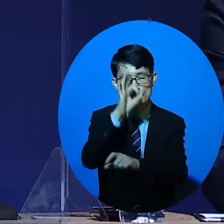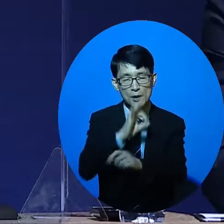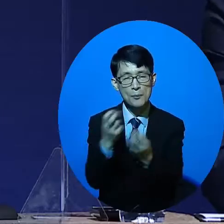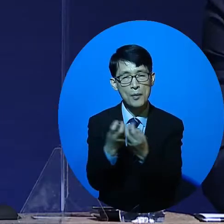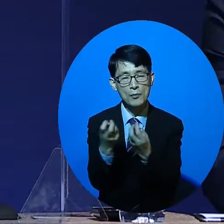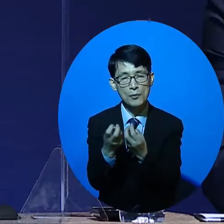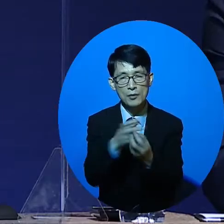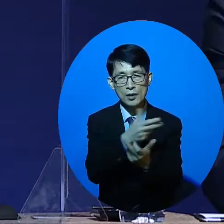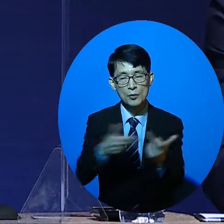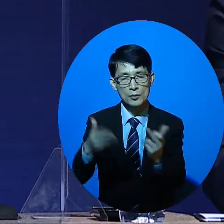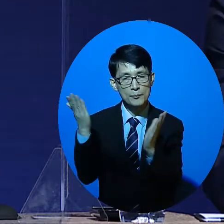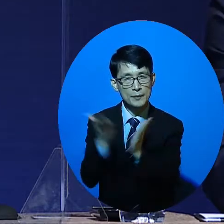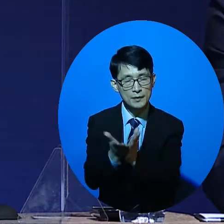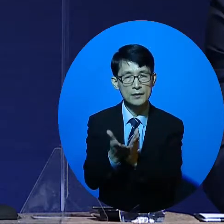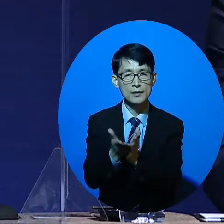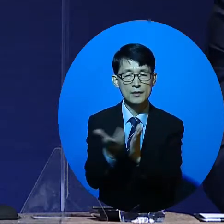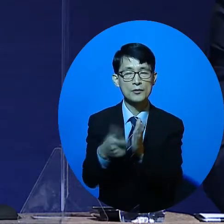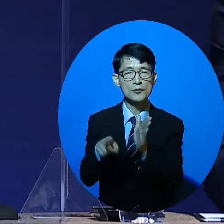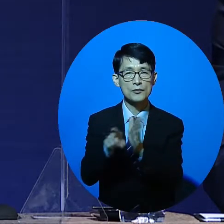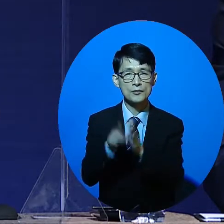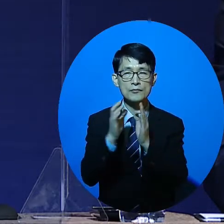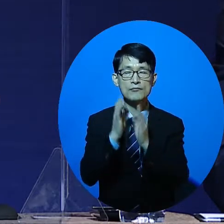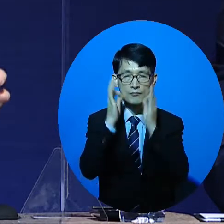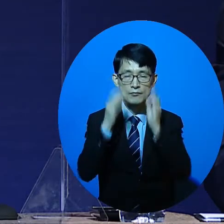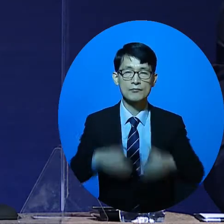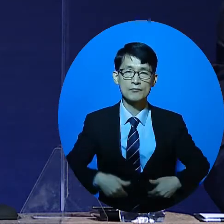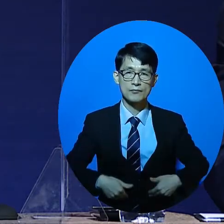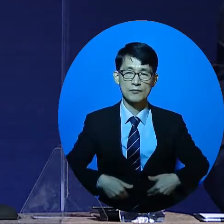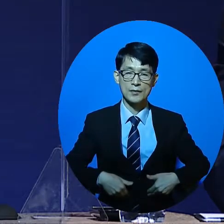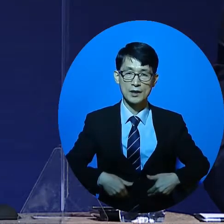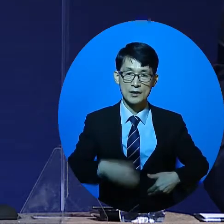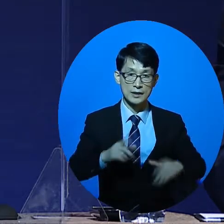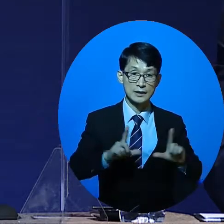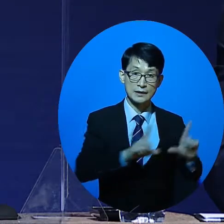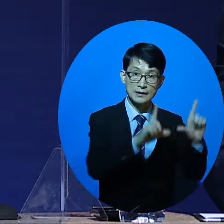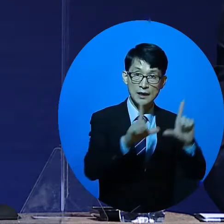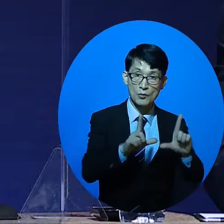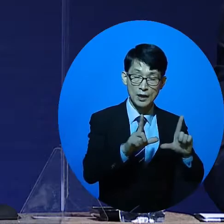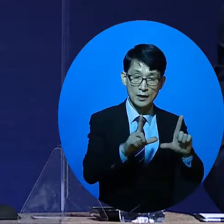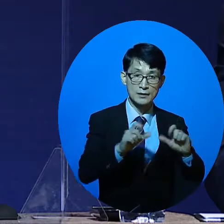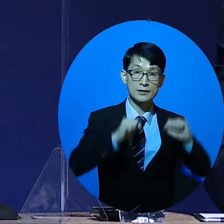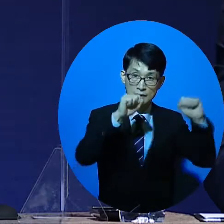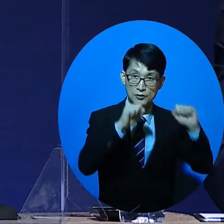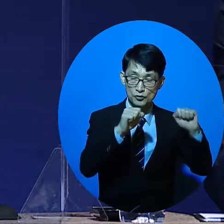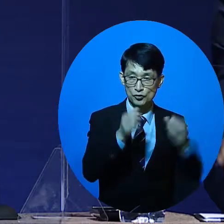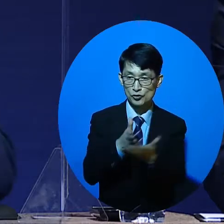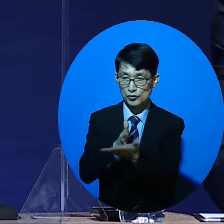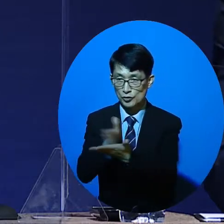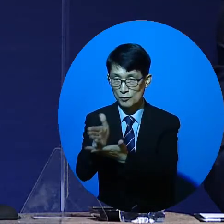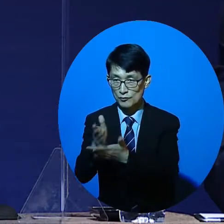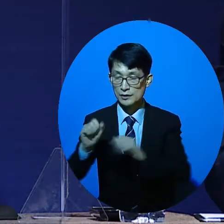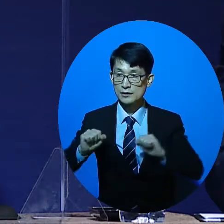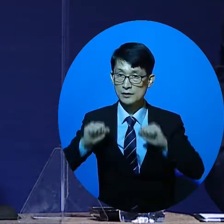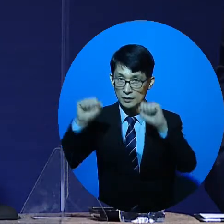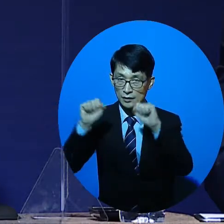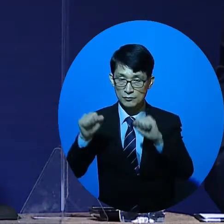말씀드렸던 대로 패러다임 변화에 따라서 생활체육과 전문체육을 융복할 수 있는 그런 부분을 갔으면 좋겠다 이런